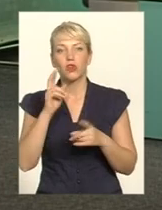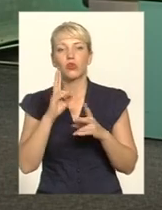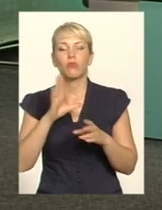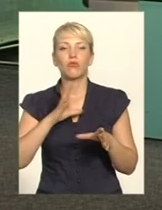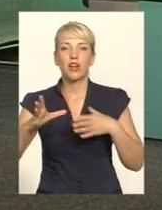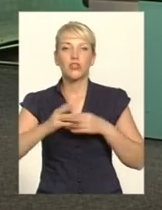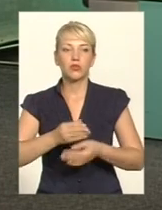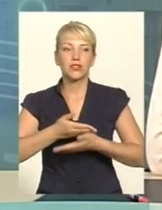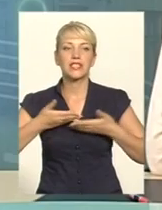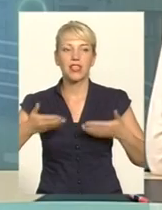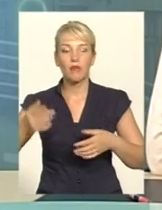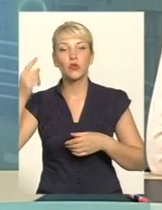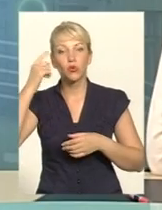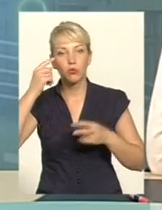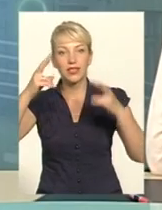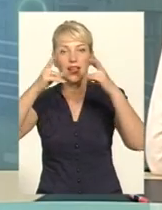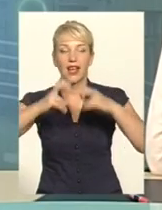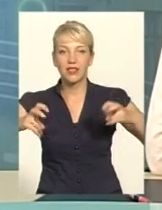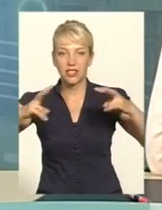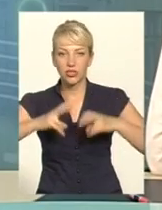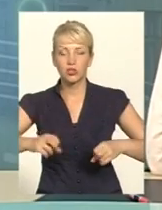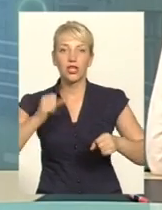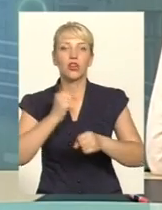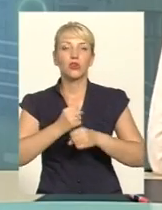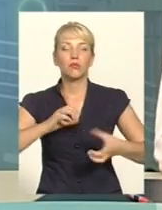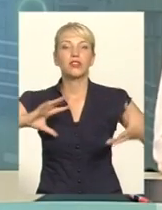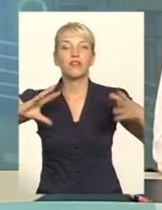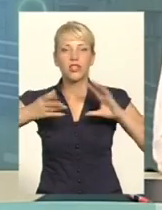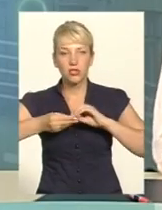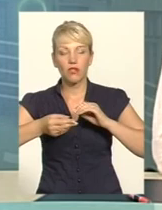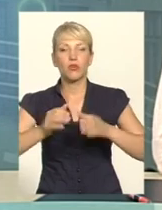із нами. Думайте, аналізуйте, робіть висновки